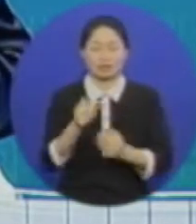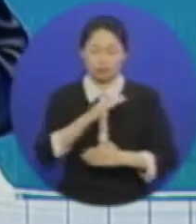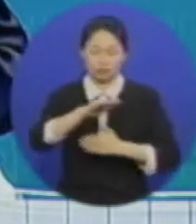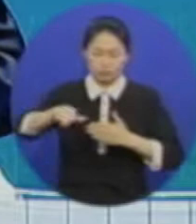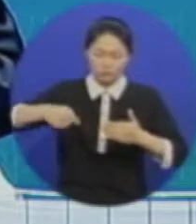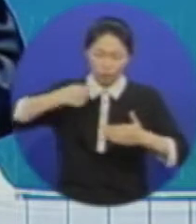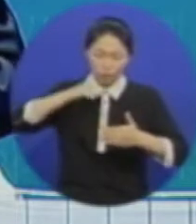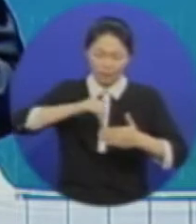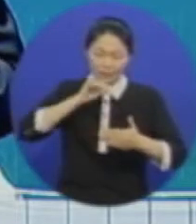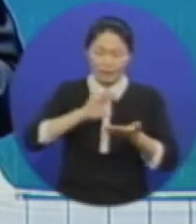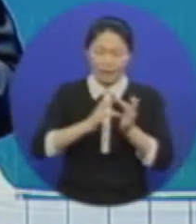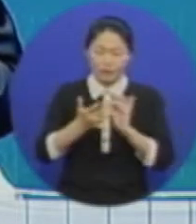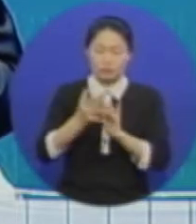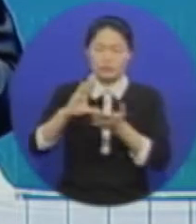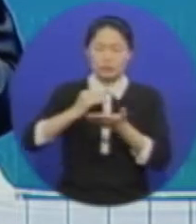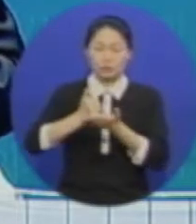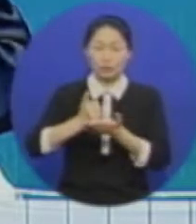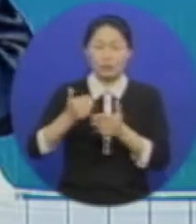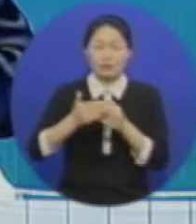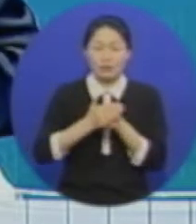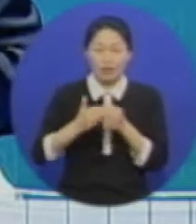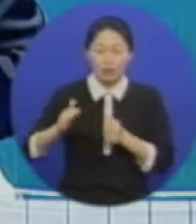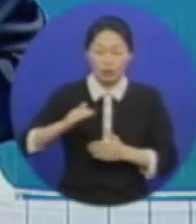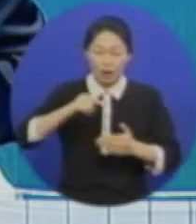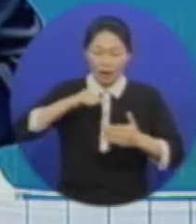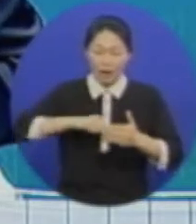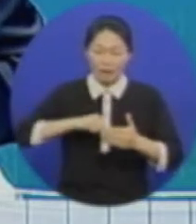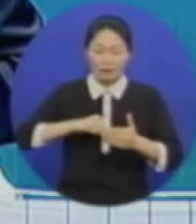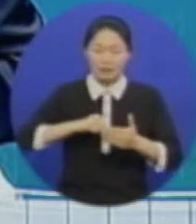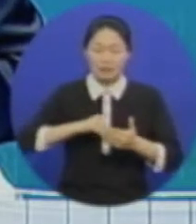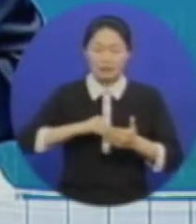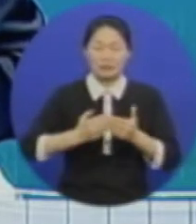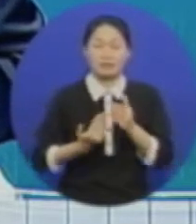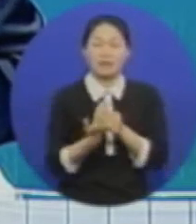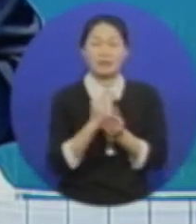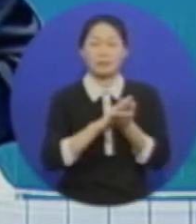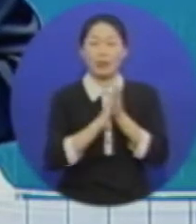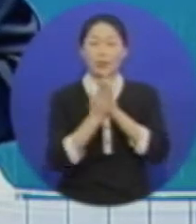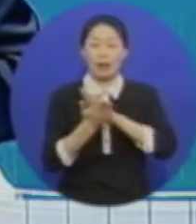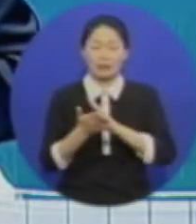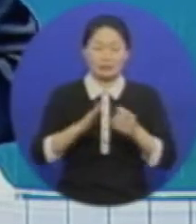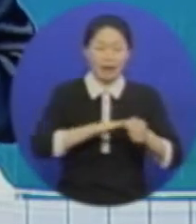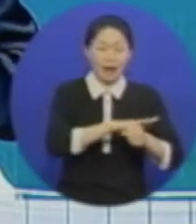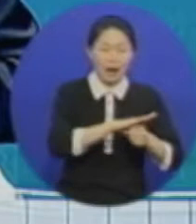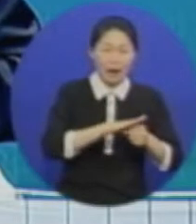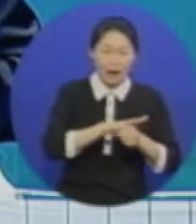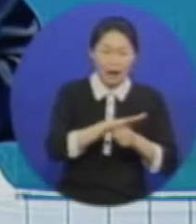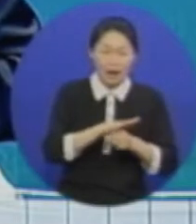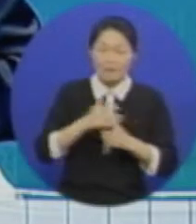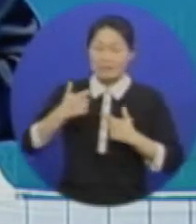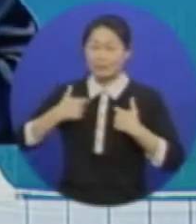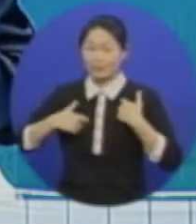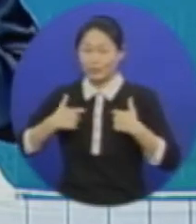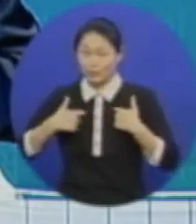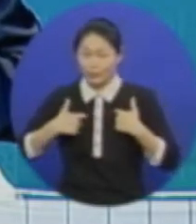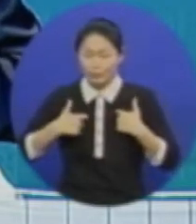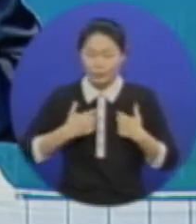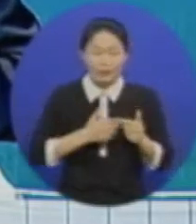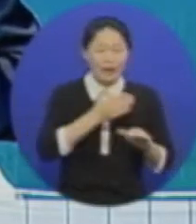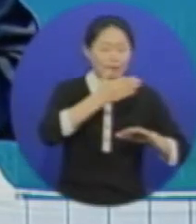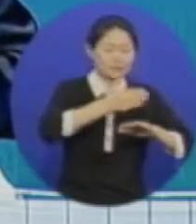예수 그리스도로 인하여 우리 안에 일어난 변화 사랑 그 기쁨 그